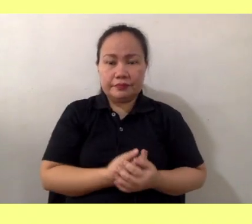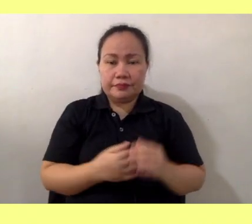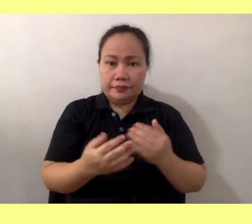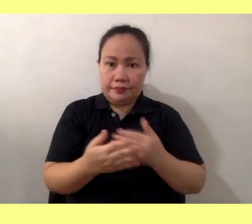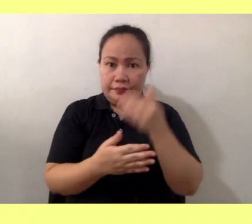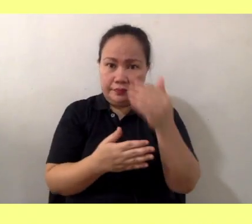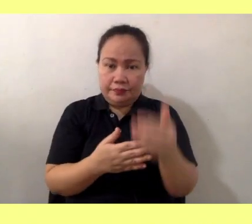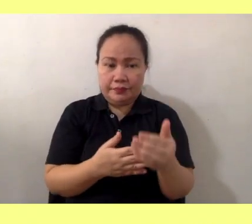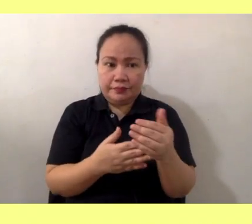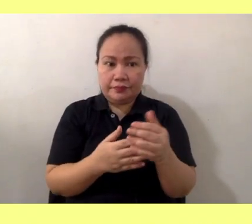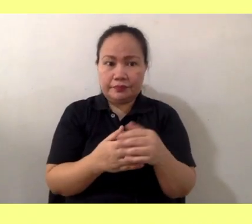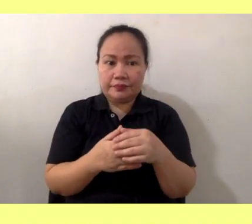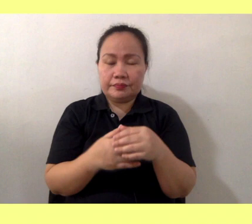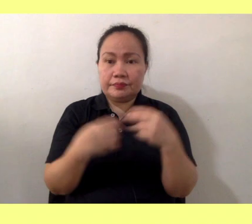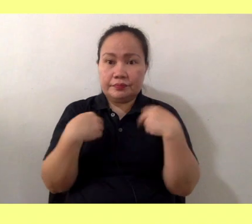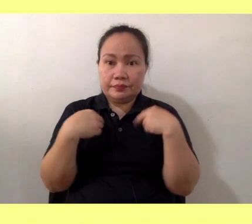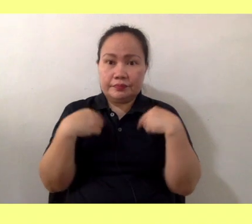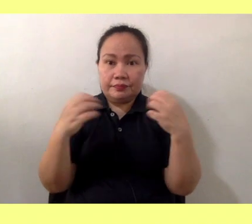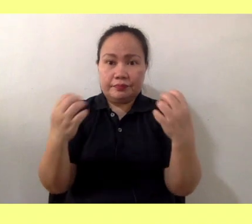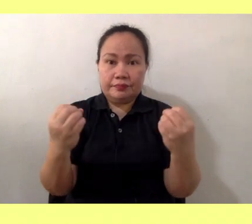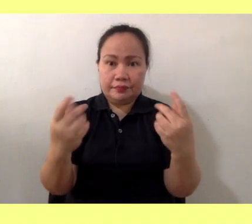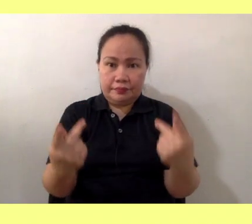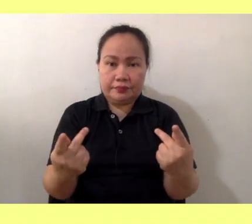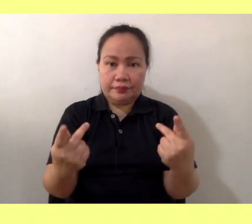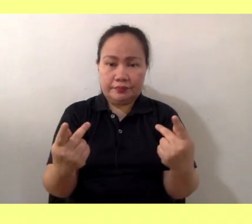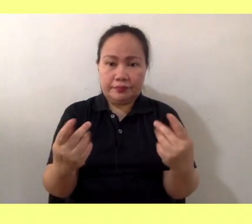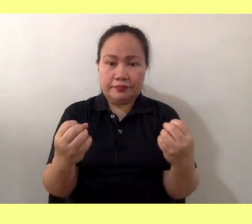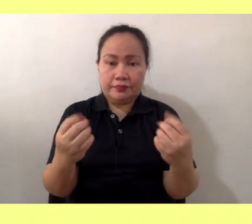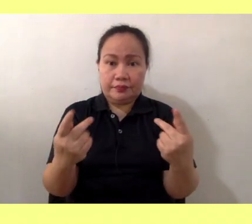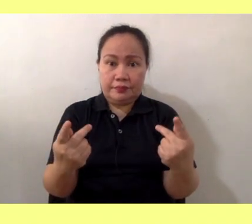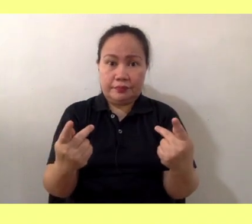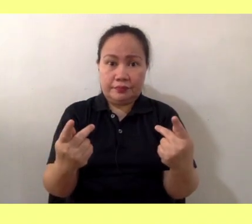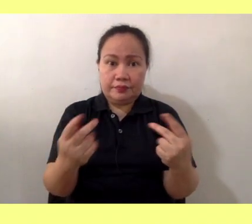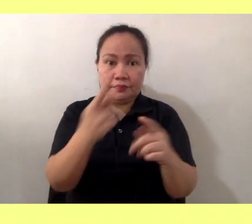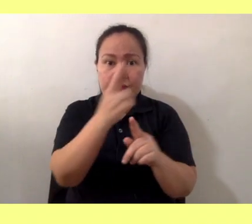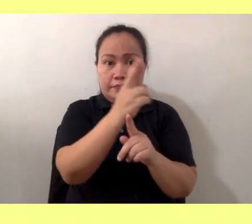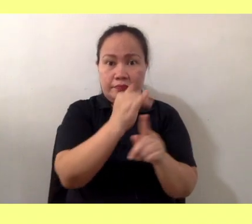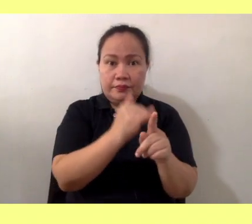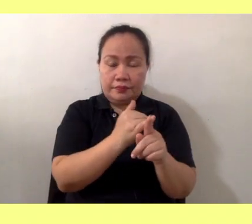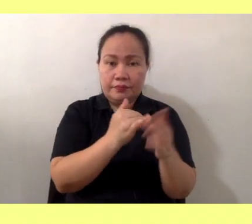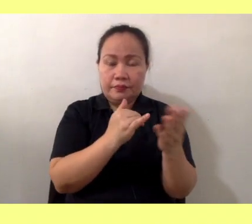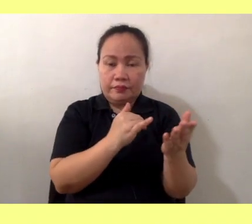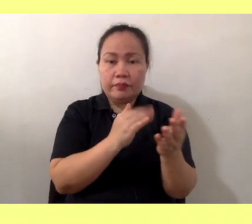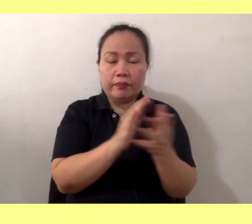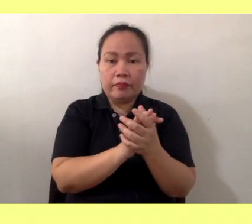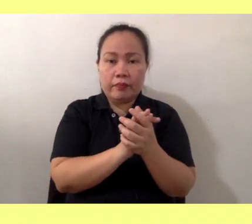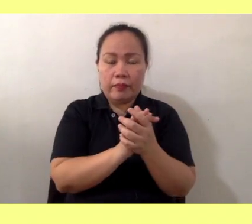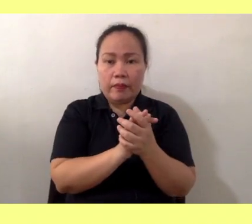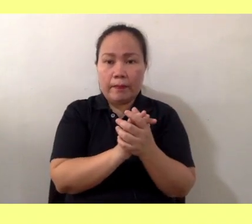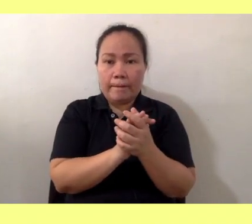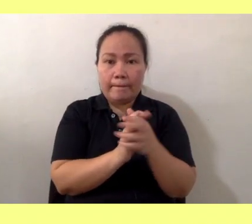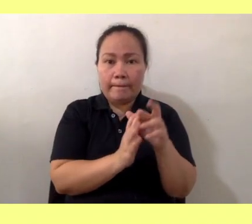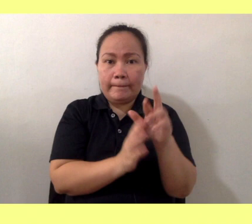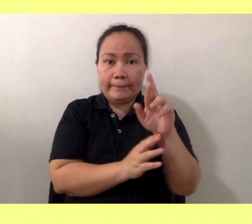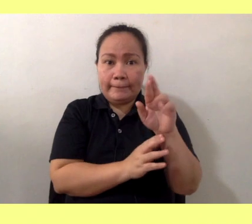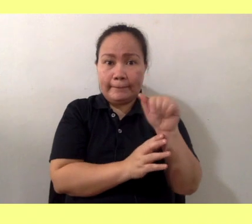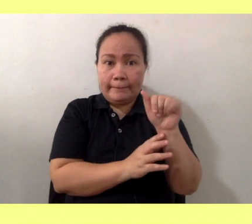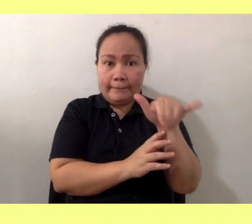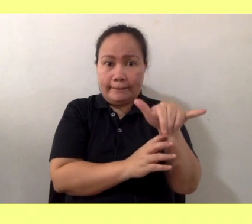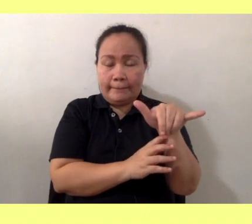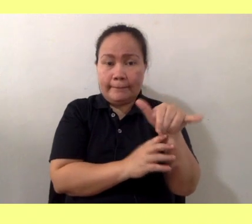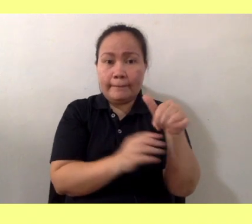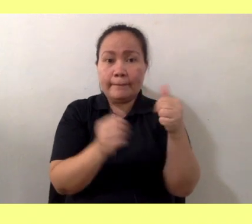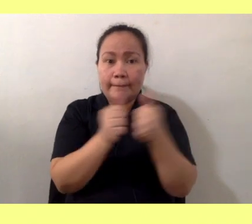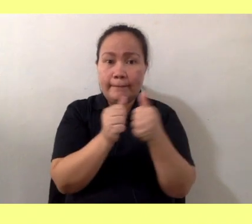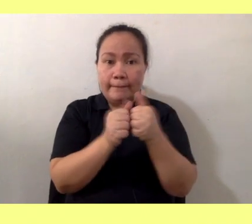endpoint first. Next, we also have the opposite rays. So these are also rays.